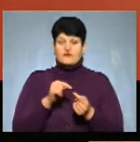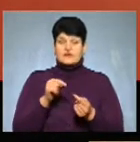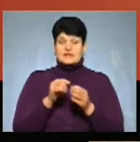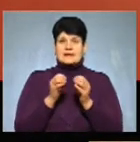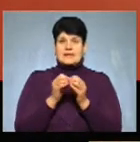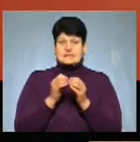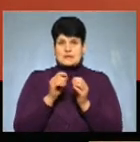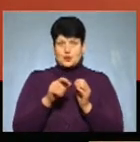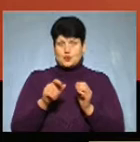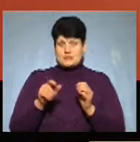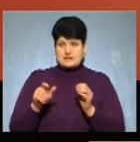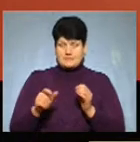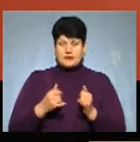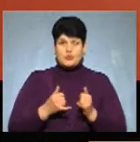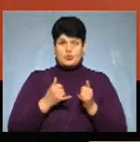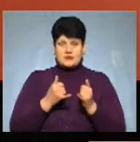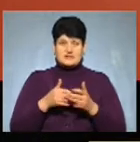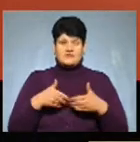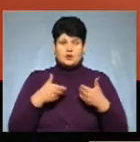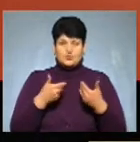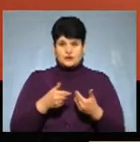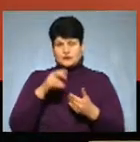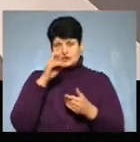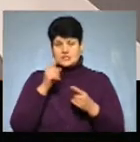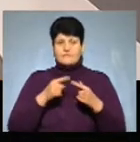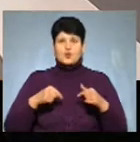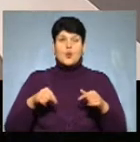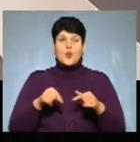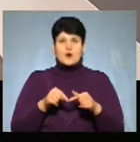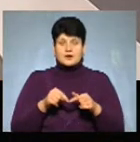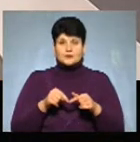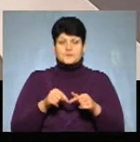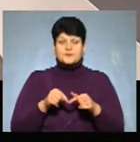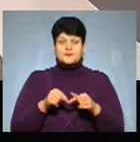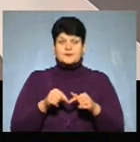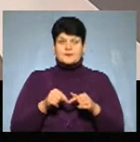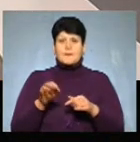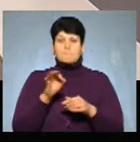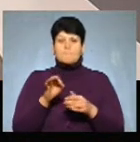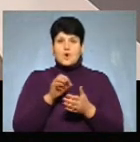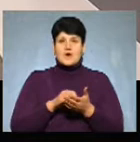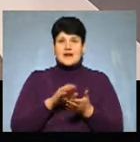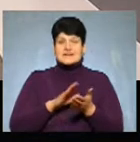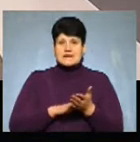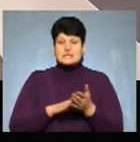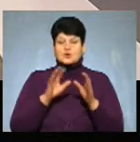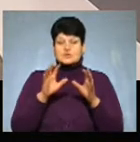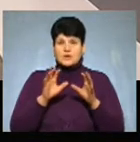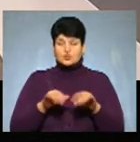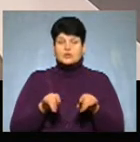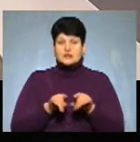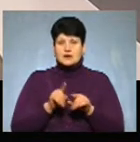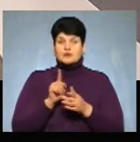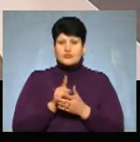визначити 10 осіб, яких уповноважити звернутися до державного органу про реєстрацію статуту. Також